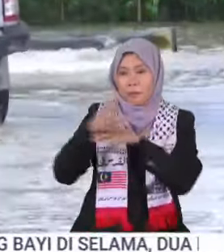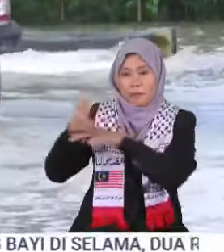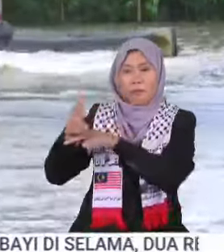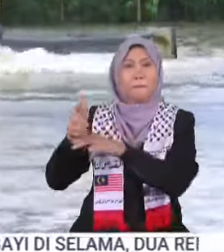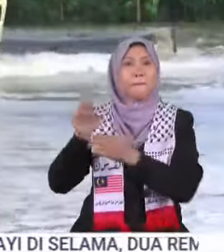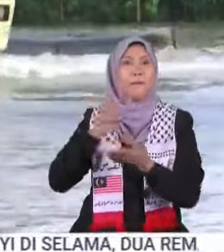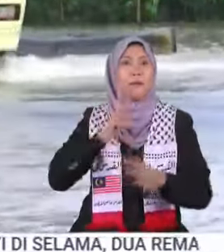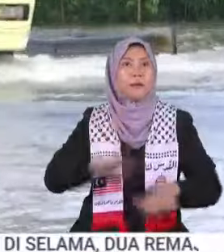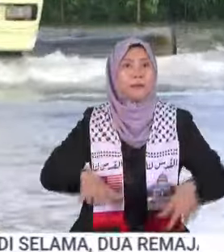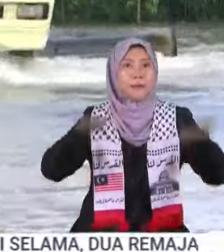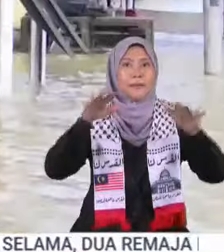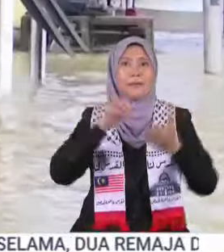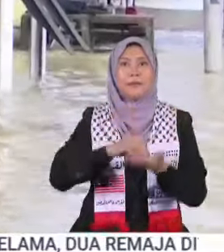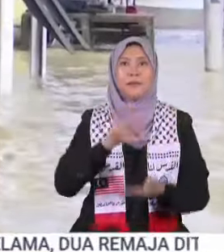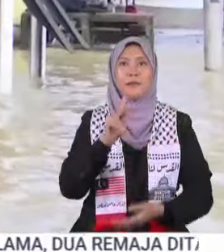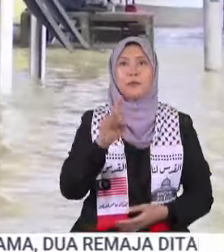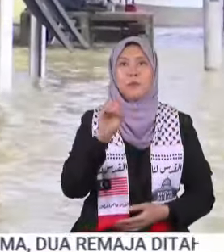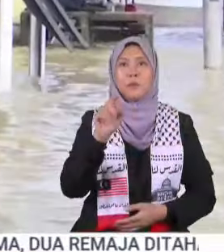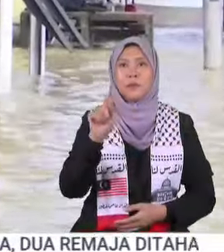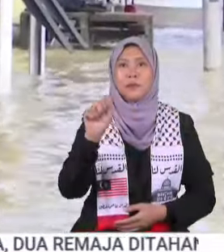banjir di kota